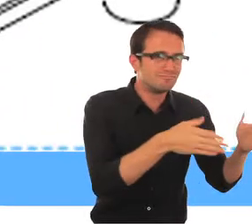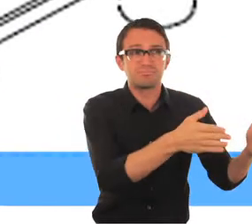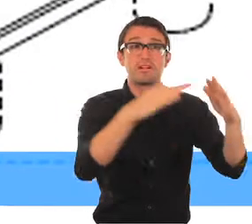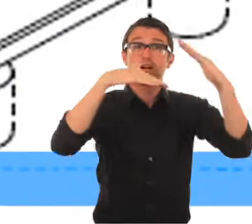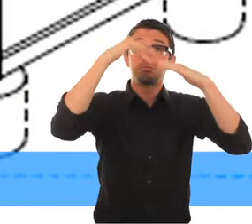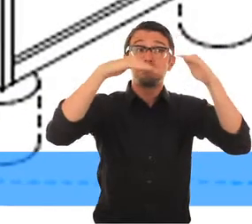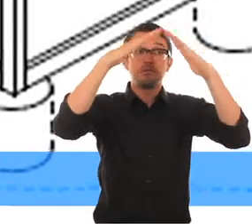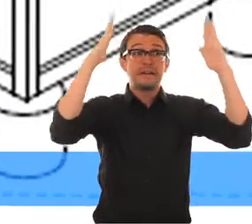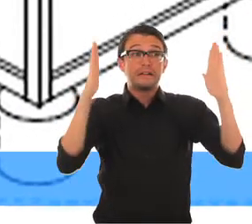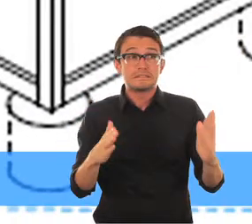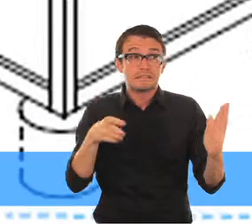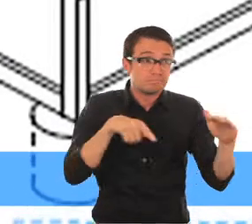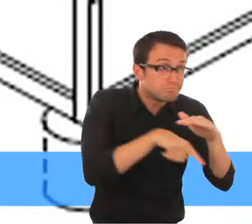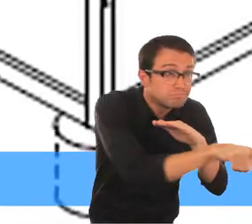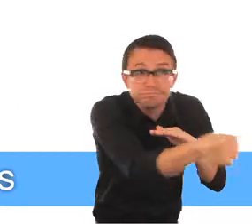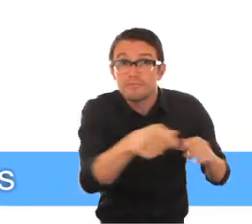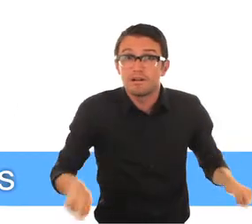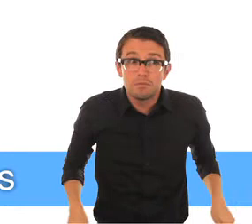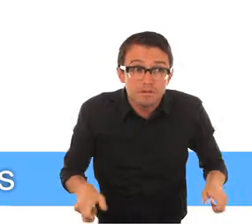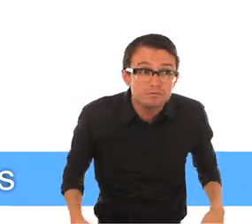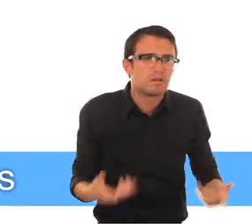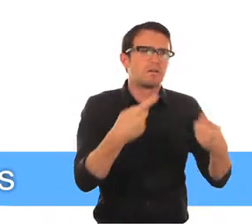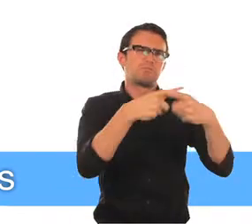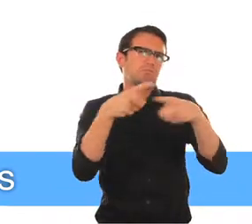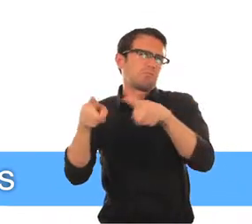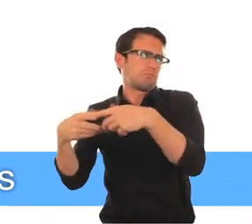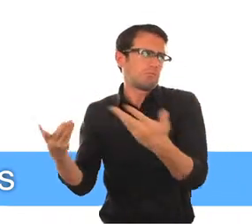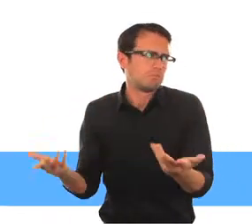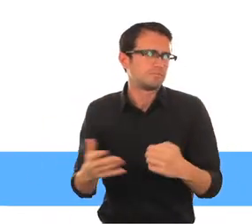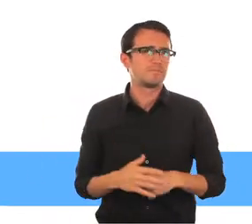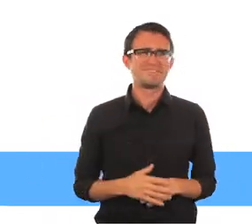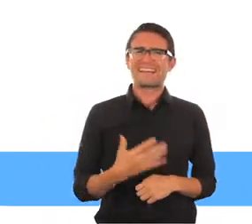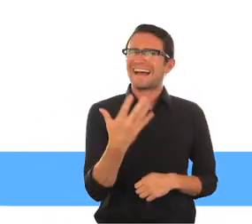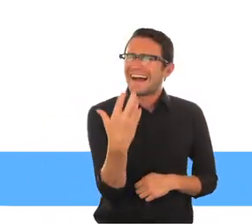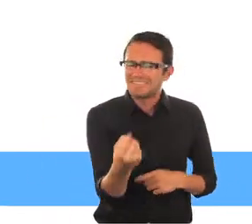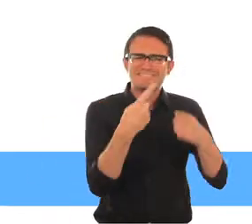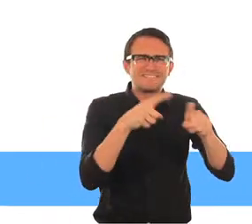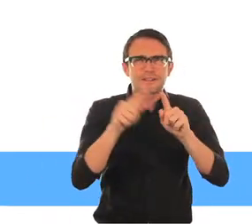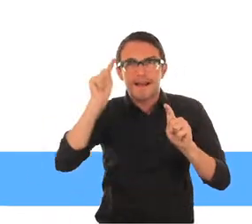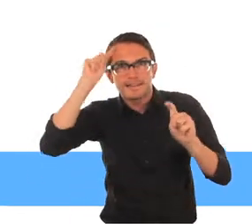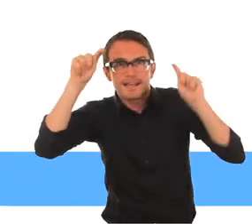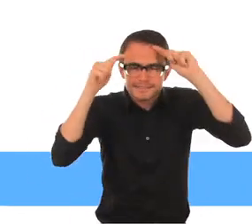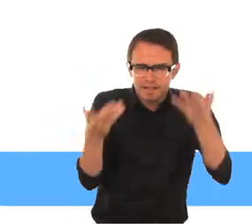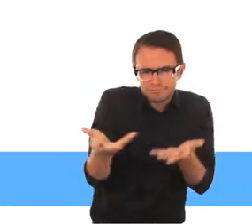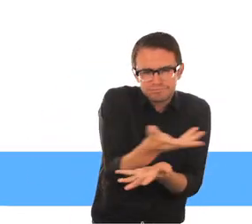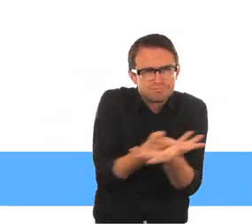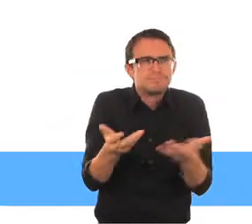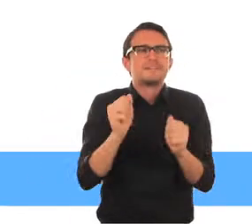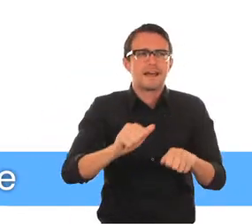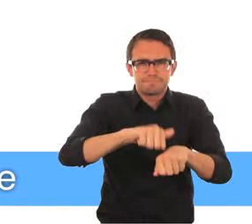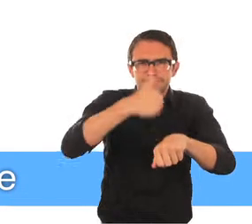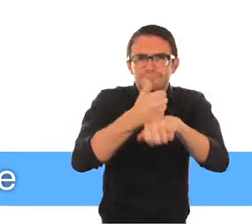école. Plan d'éléments d'accessibilité dans un bâtiment. Il y a d'innombrables exemples de solutions locales à faible coût. La conception universelle